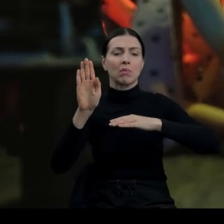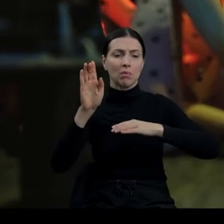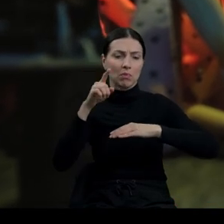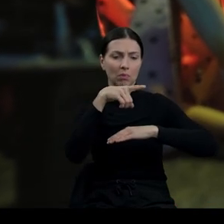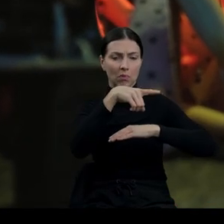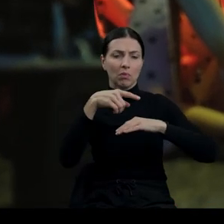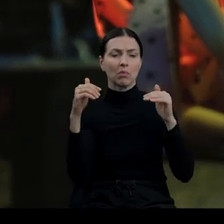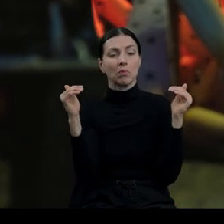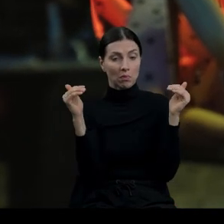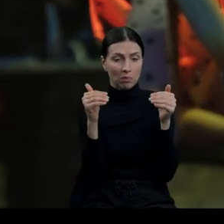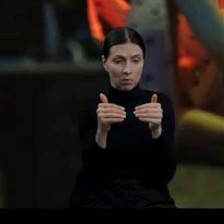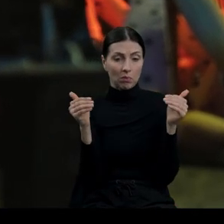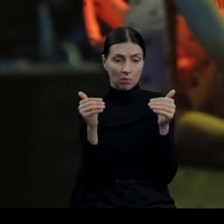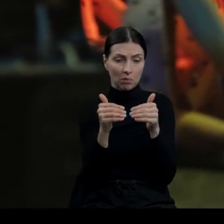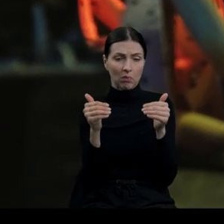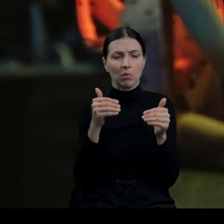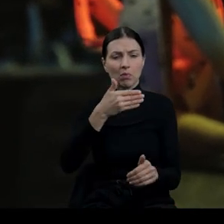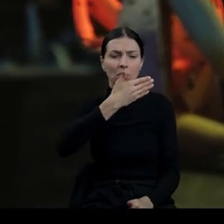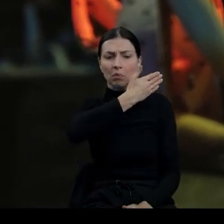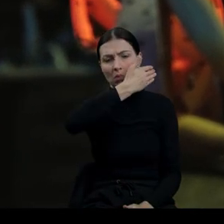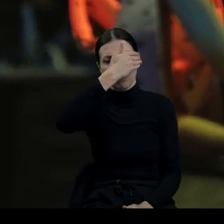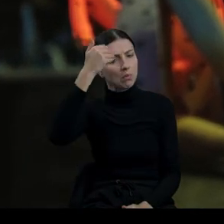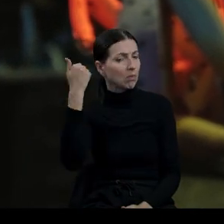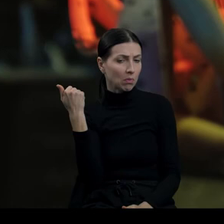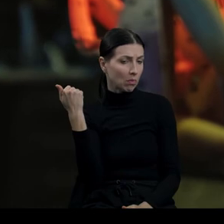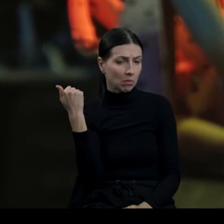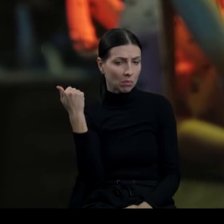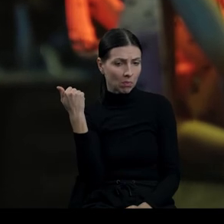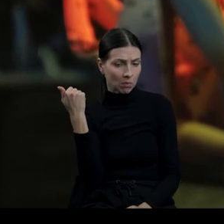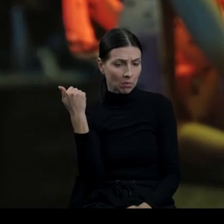lalkowe. Czy to jest możliwe? Nie wiem.